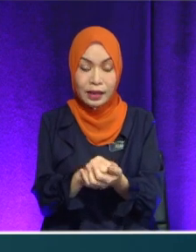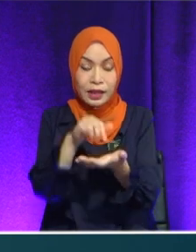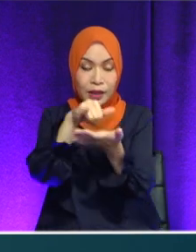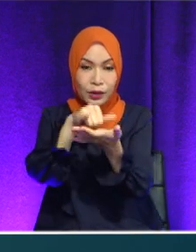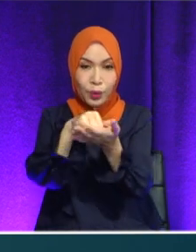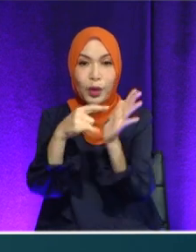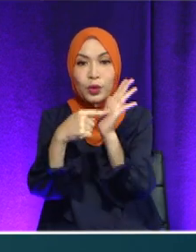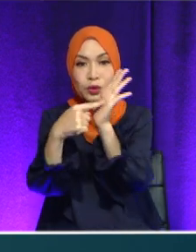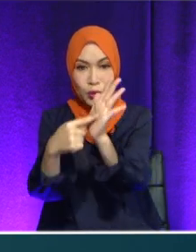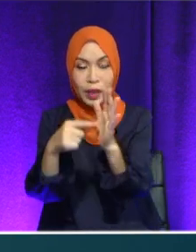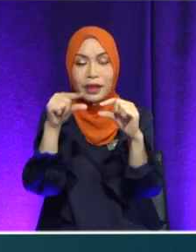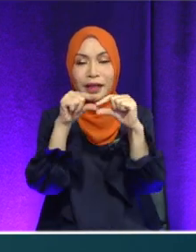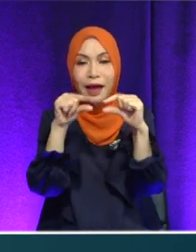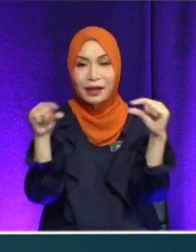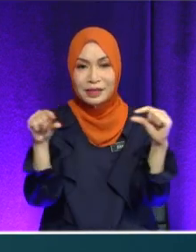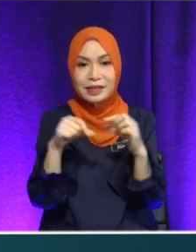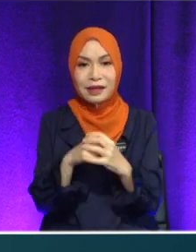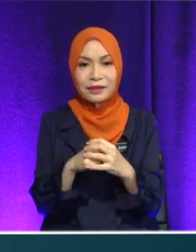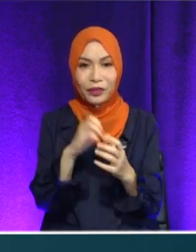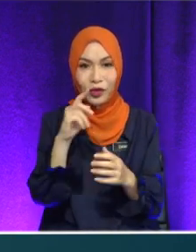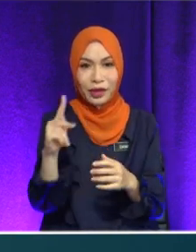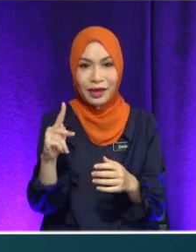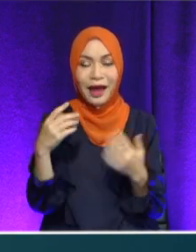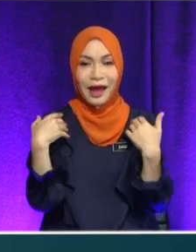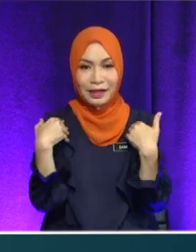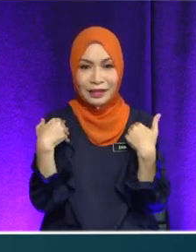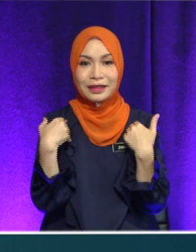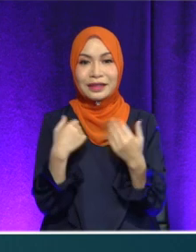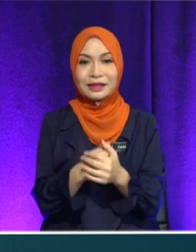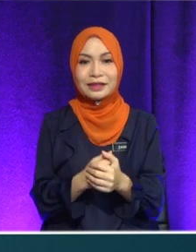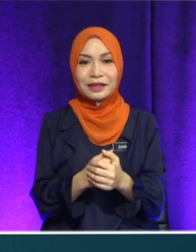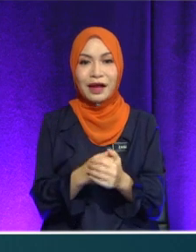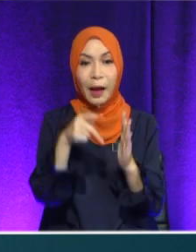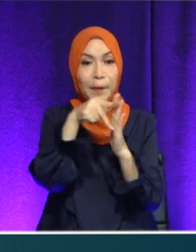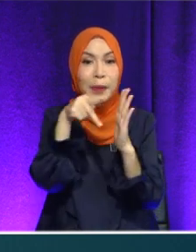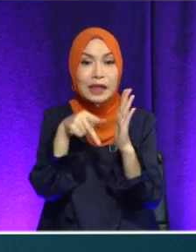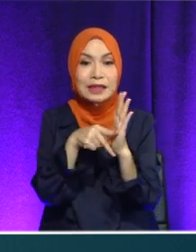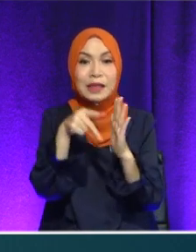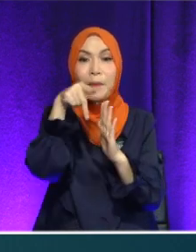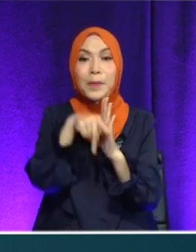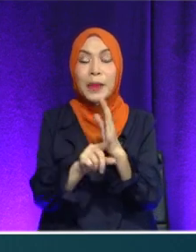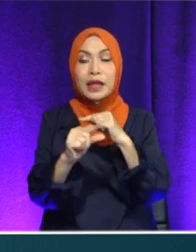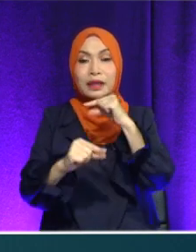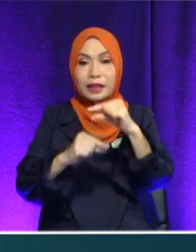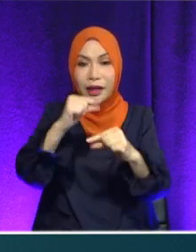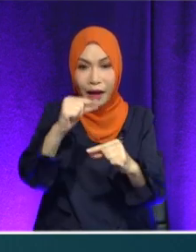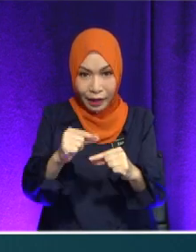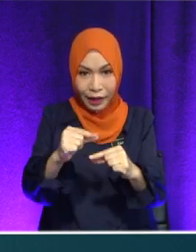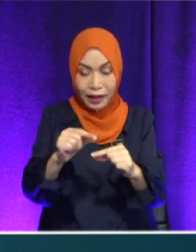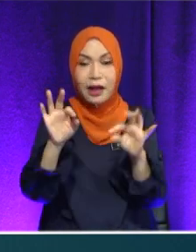2 dimensi dengan menampakkan unsur ruang dan prinsip pergerakan oke di sini lukisannya kita letak kita play atas keyword